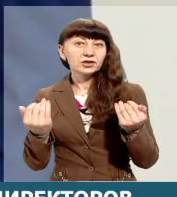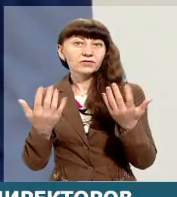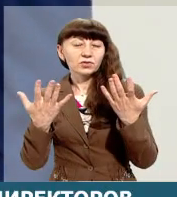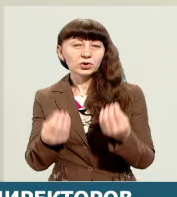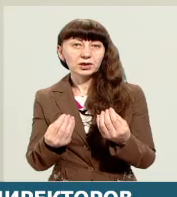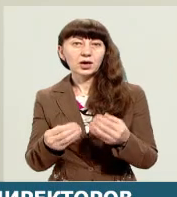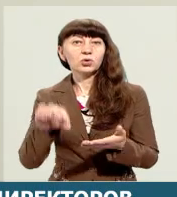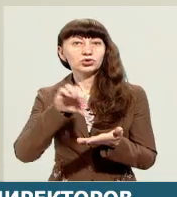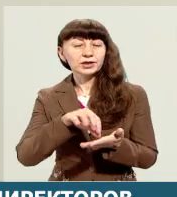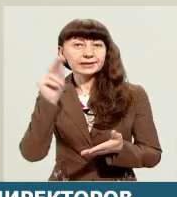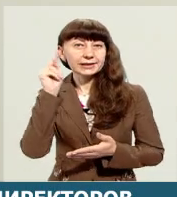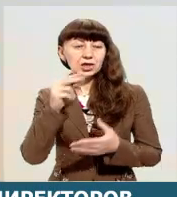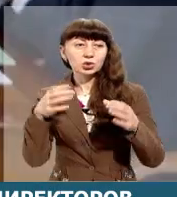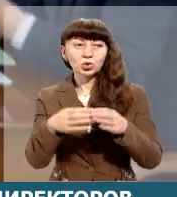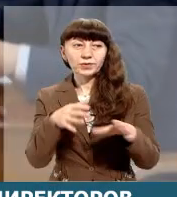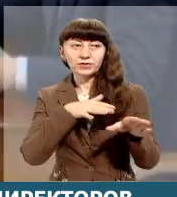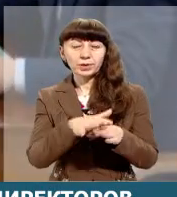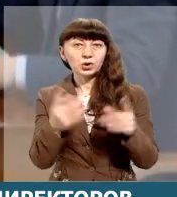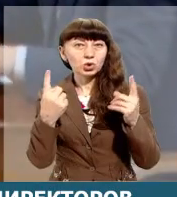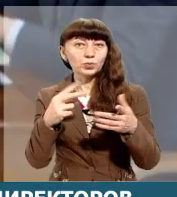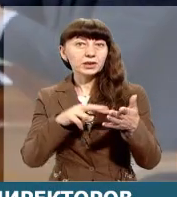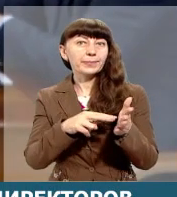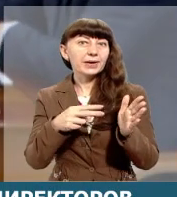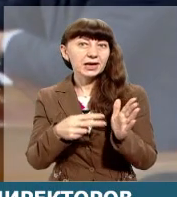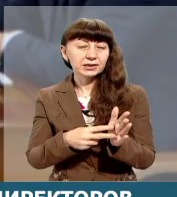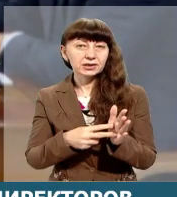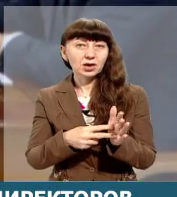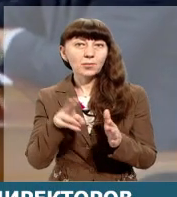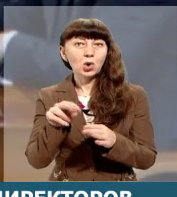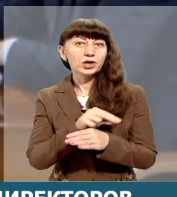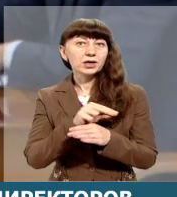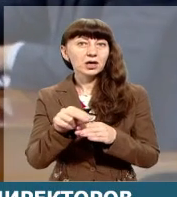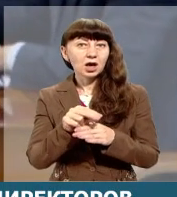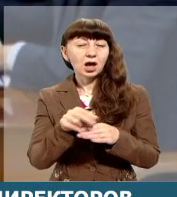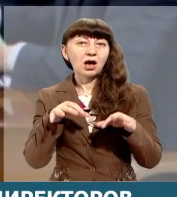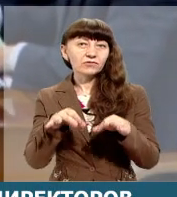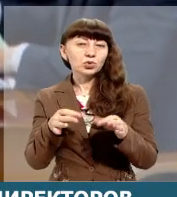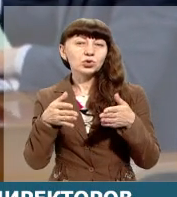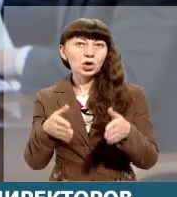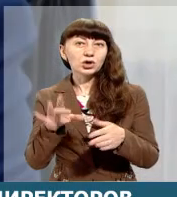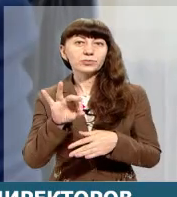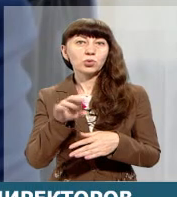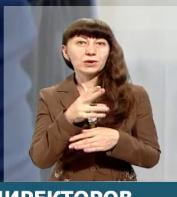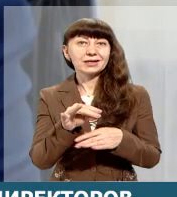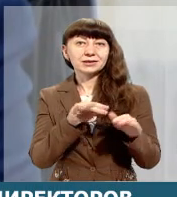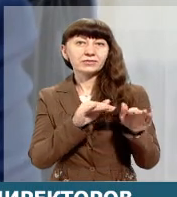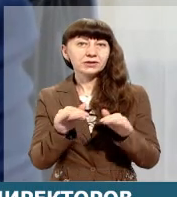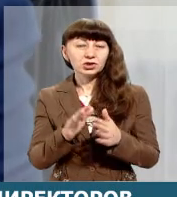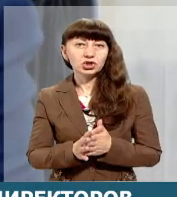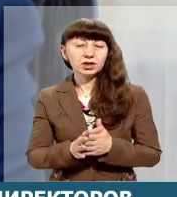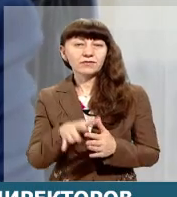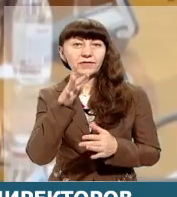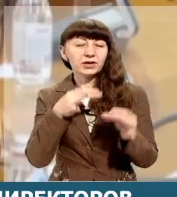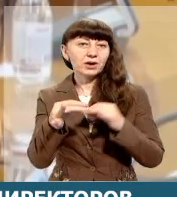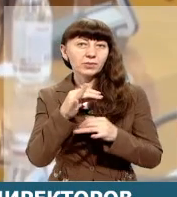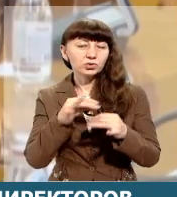настоящее время при участии китайской компании реализуются крупные инфраструктурные проекты по реконструкции автодорог республиканского значения. В ходе